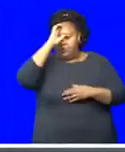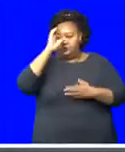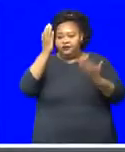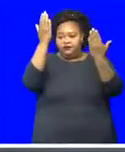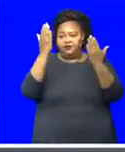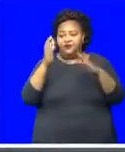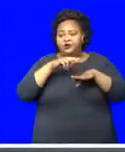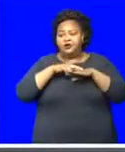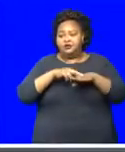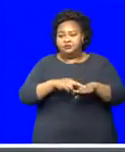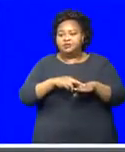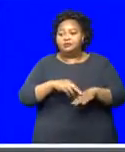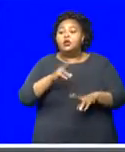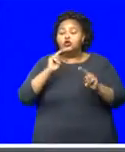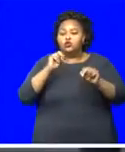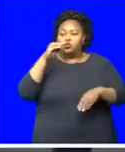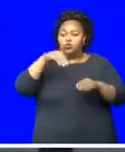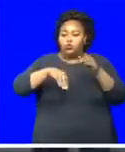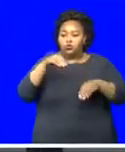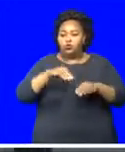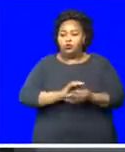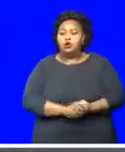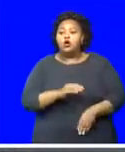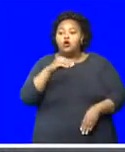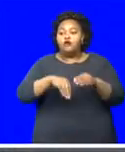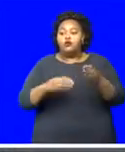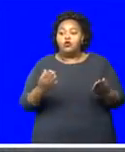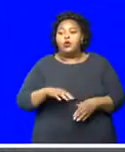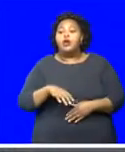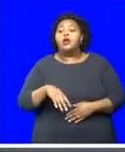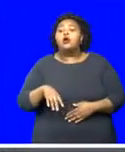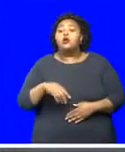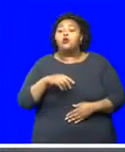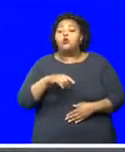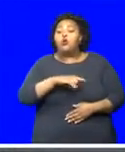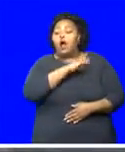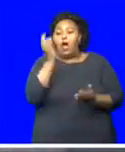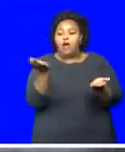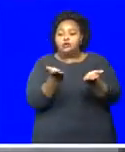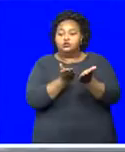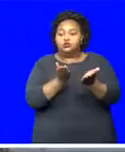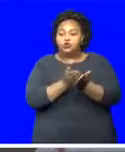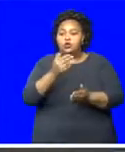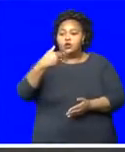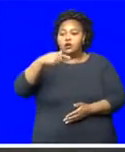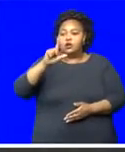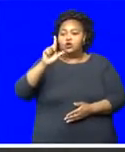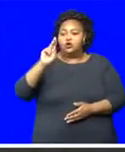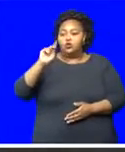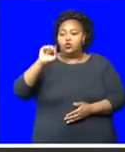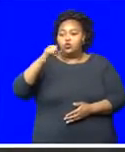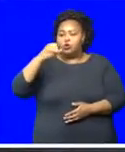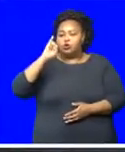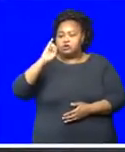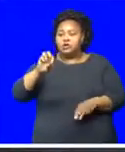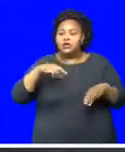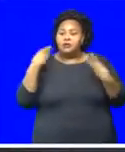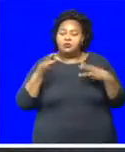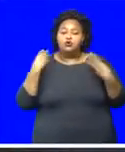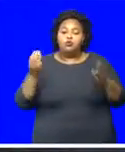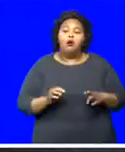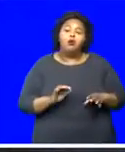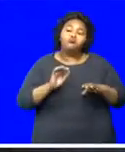kanzi kuvotelwe emphakathini wasehluthe ehluthe high school nasesikhanza bantu primary school. Siveke siphumile kutowuvota